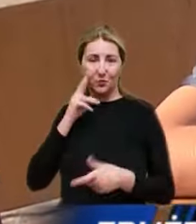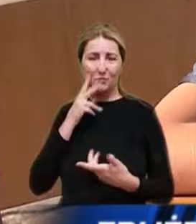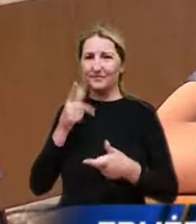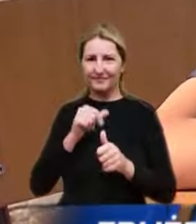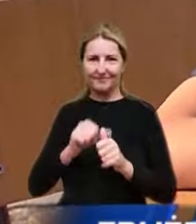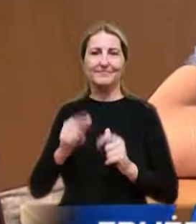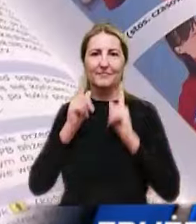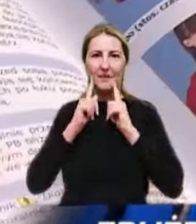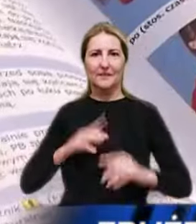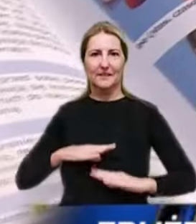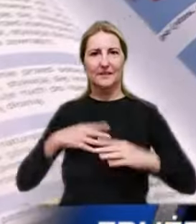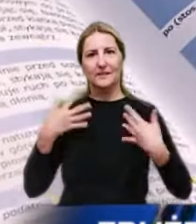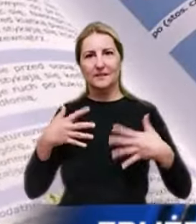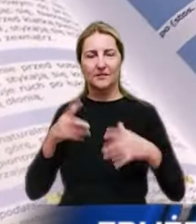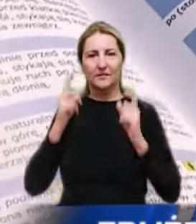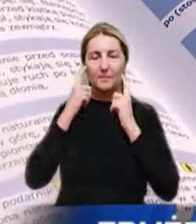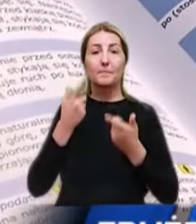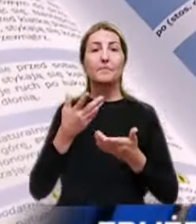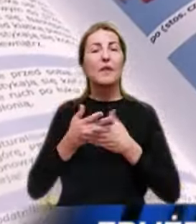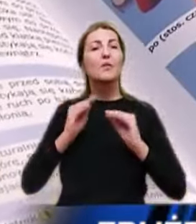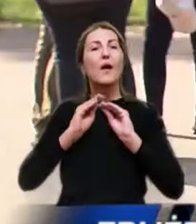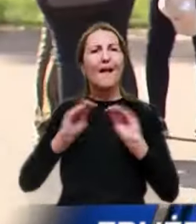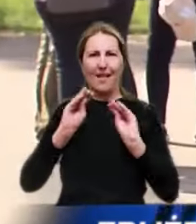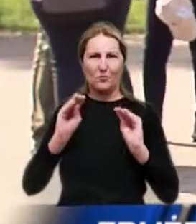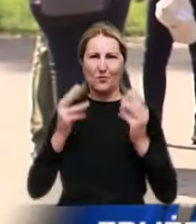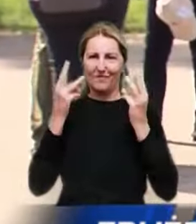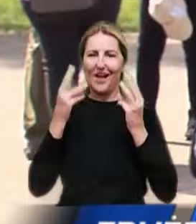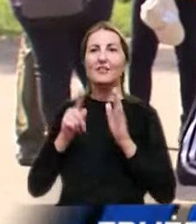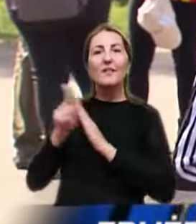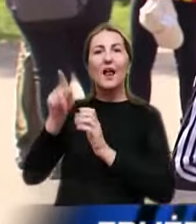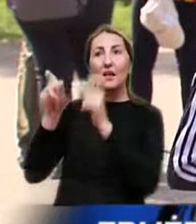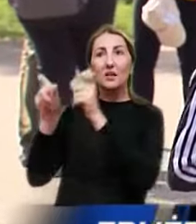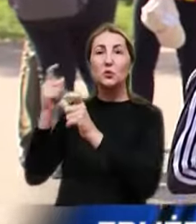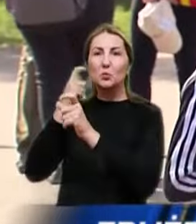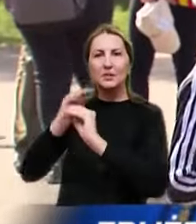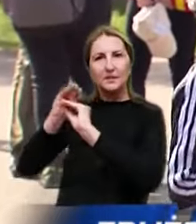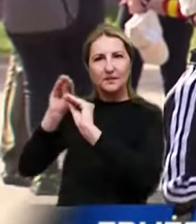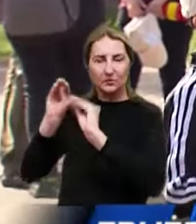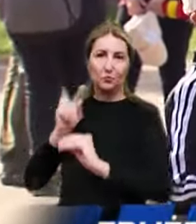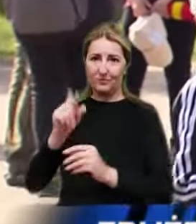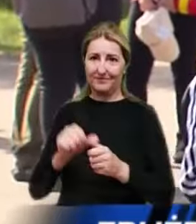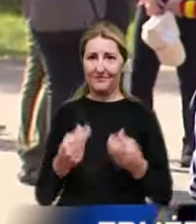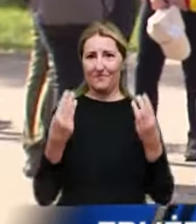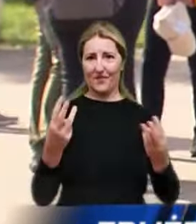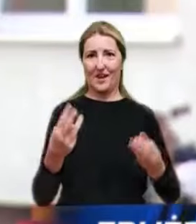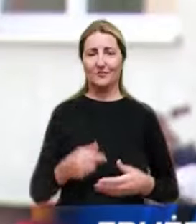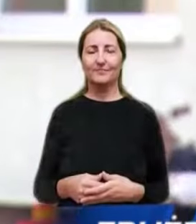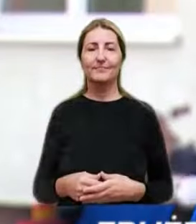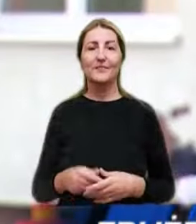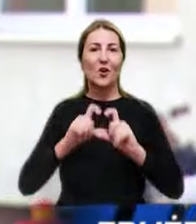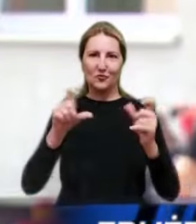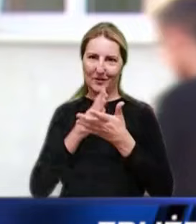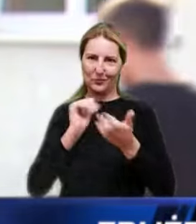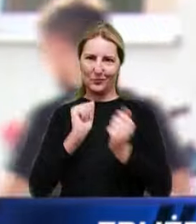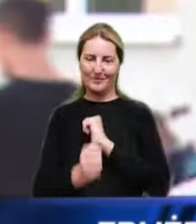sytuacje stresujące. Edukacja, przede wszystkim osób słyszących, jest kluczem, powtarzają eksperci. Czasy się zmieniły. Kiedyś